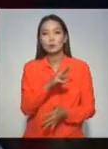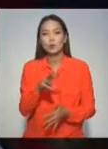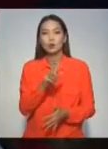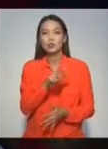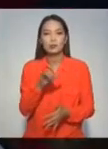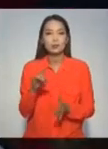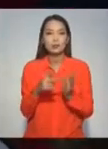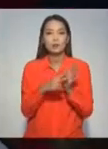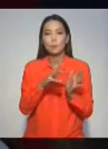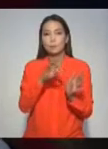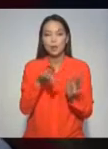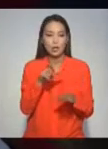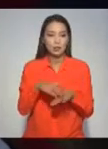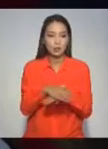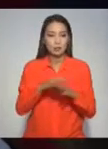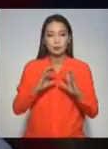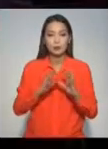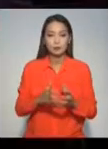населения планеты.